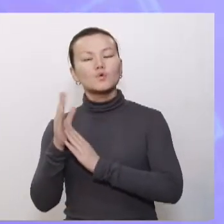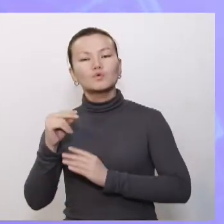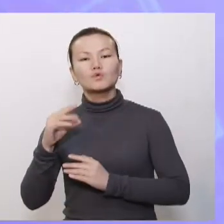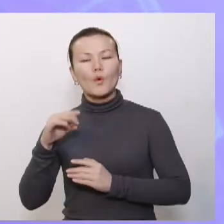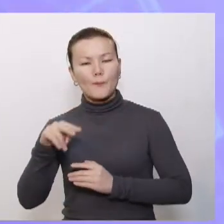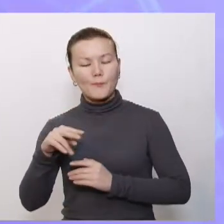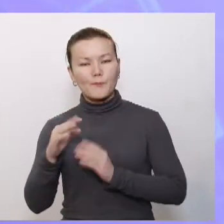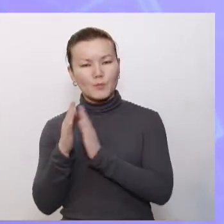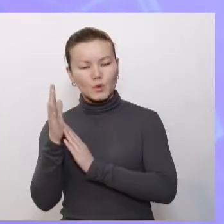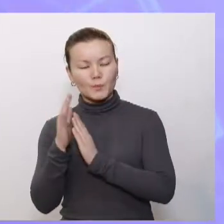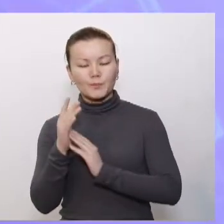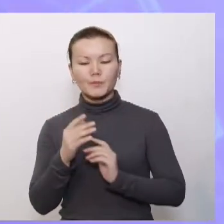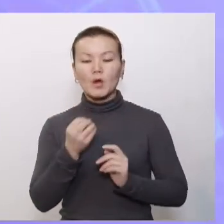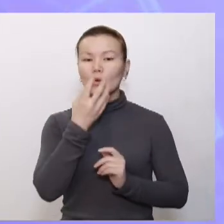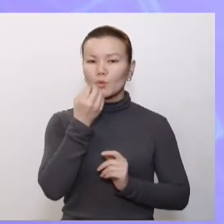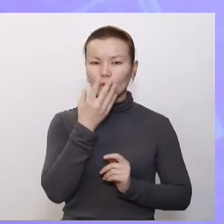гүл,